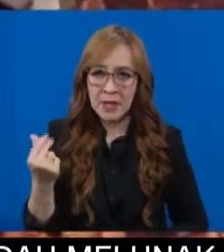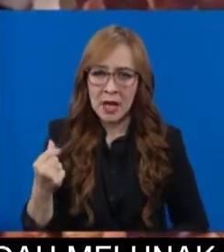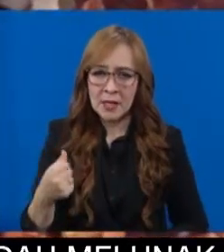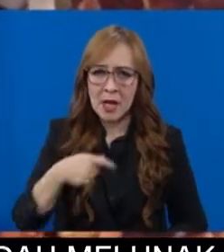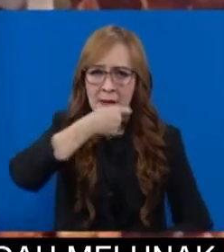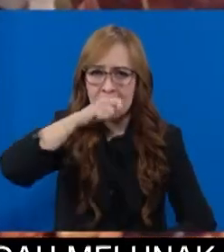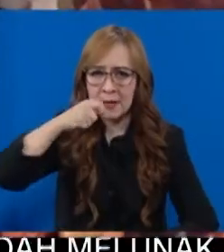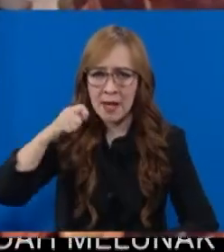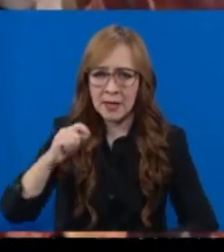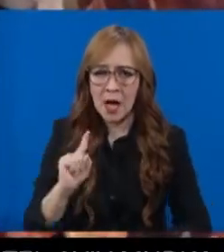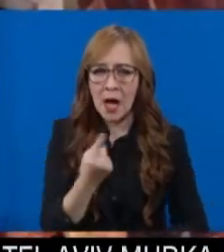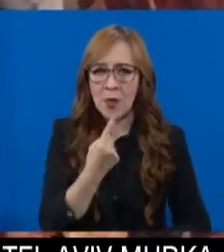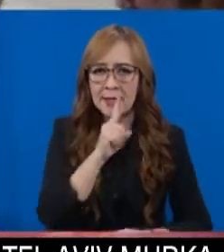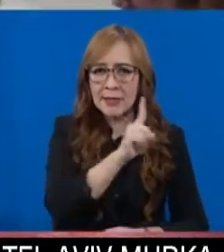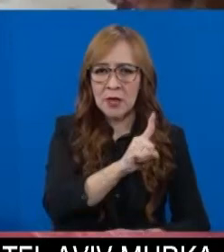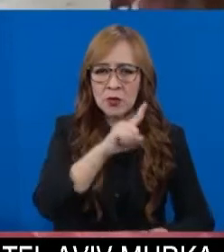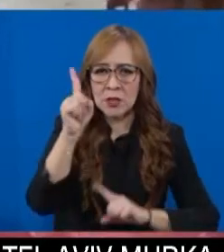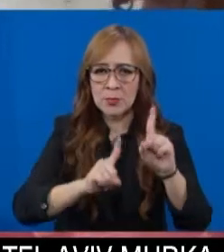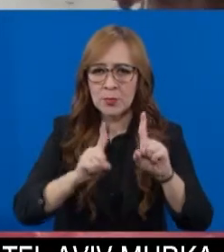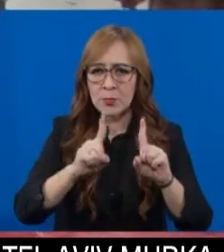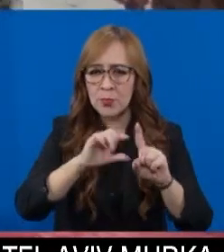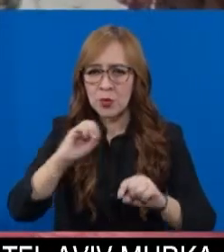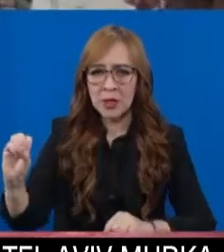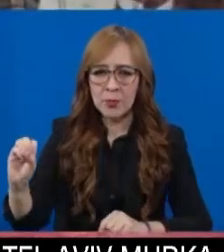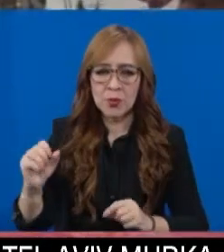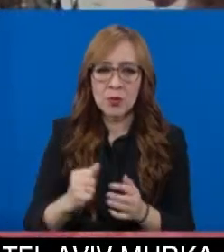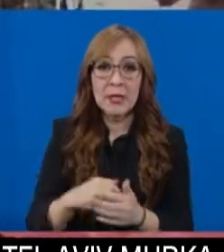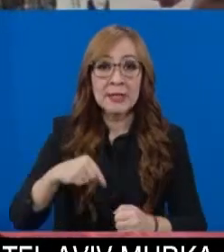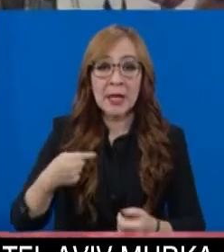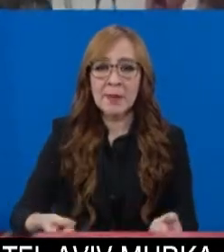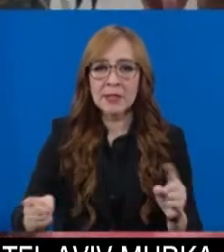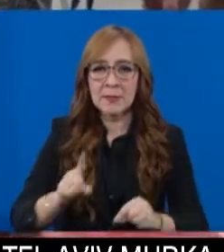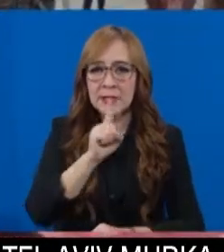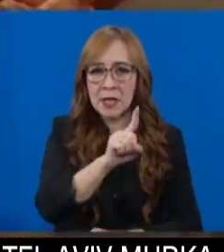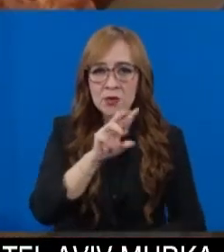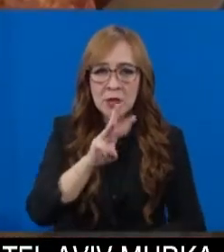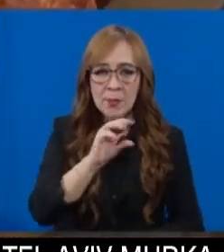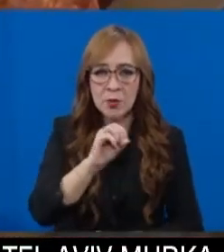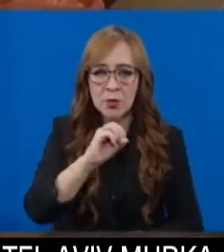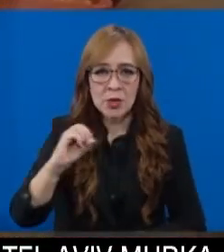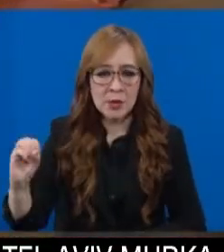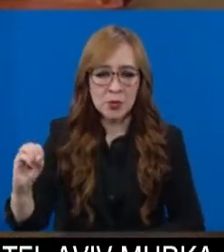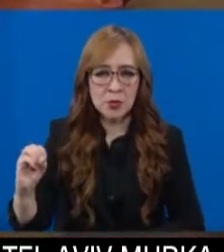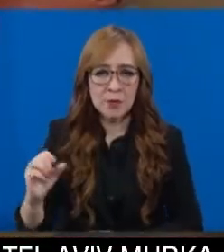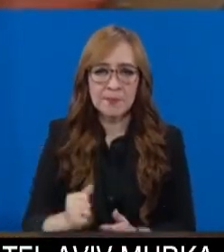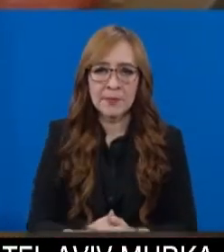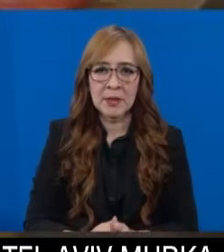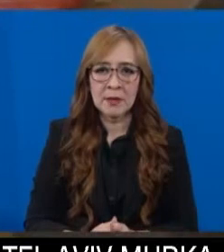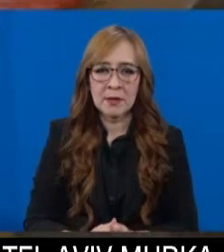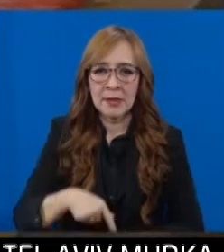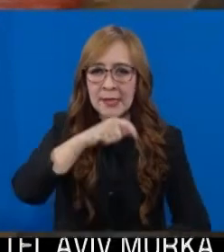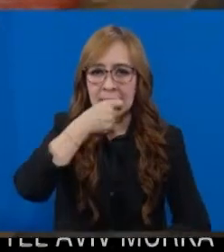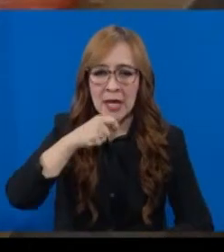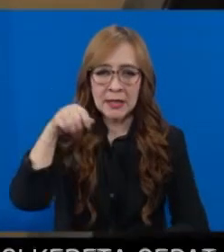sapi dari normalnya 110.000 kini naik menjadi 130.000 per kg untuk harga daging ayam dari